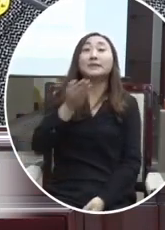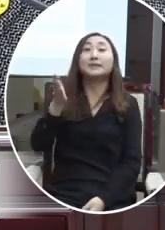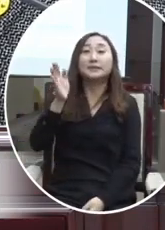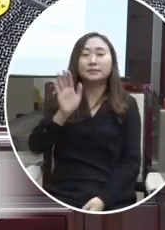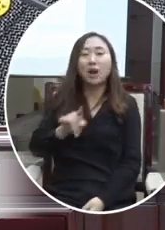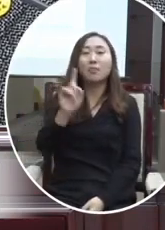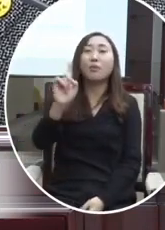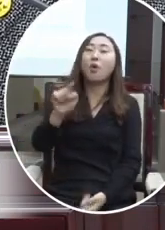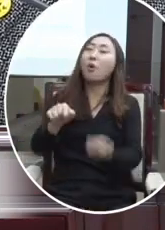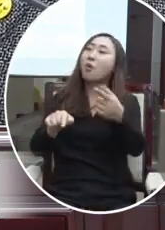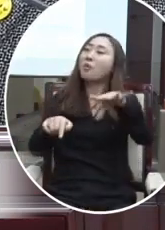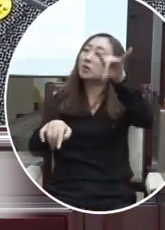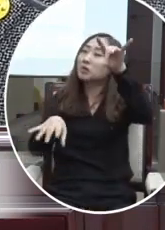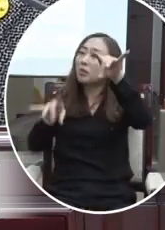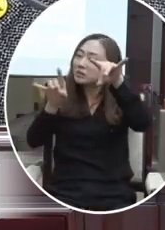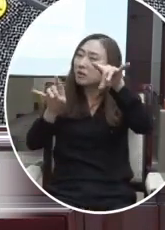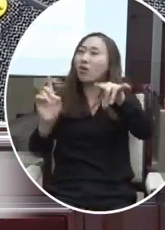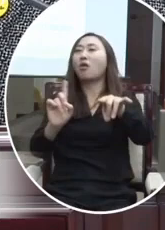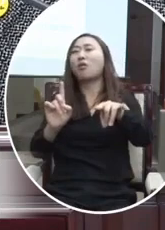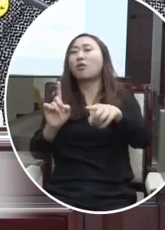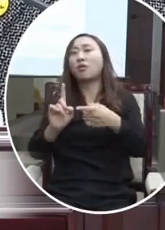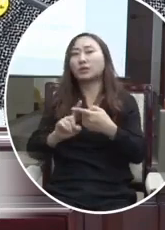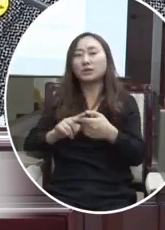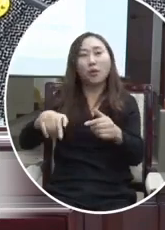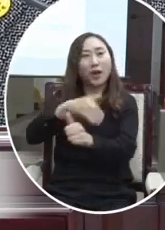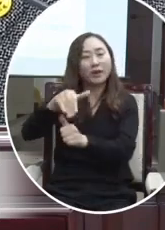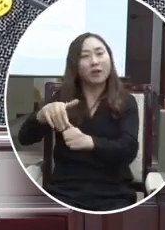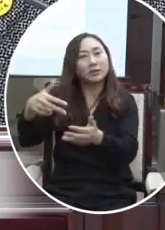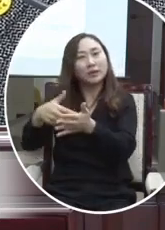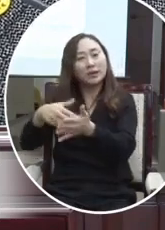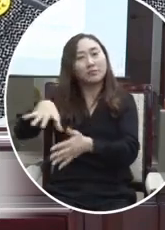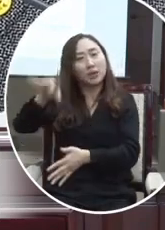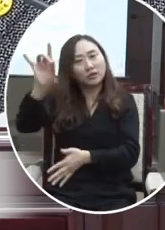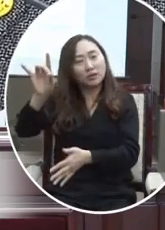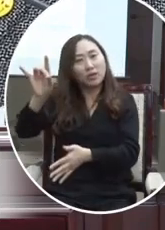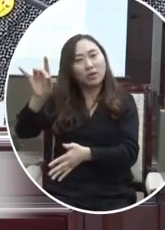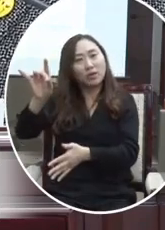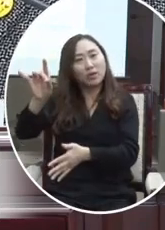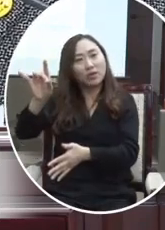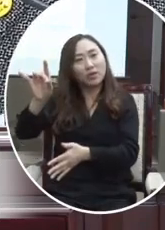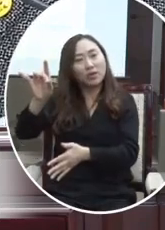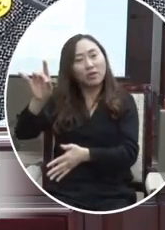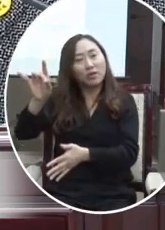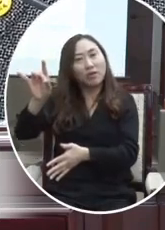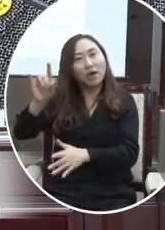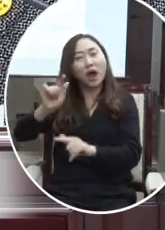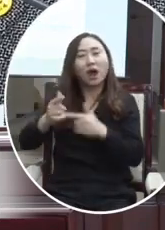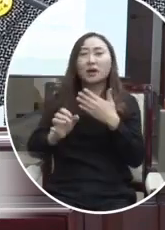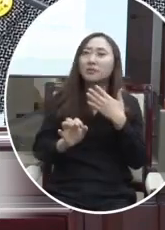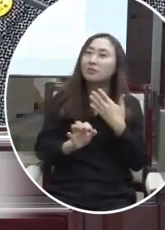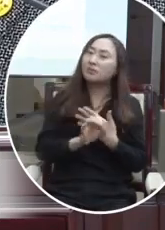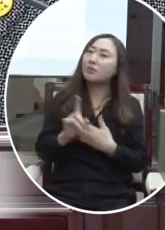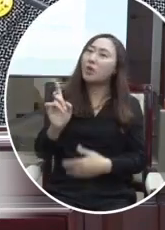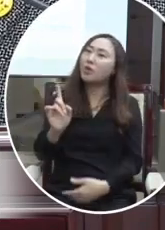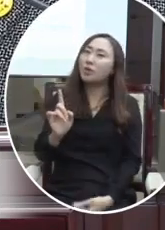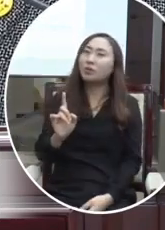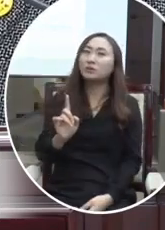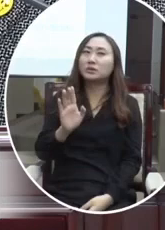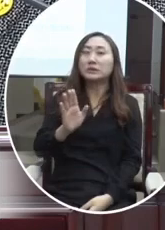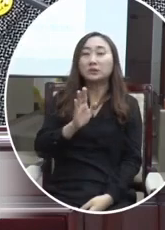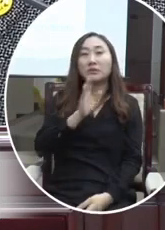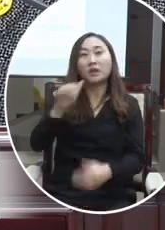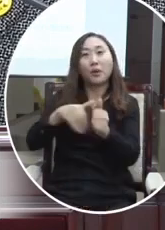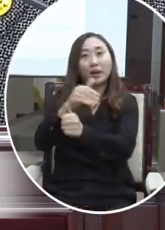하는데요. 어떤 걸 먼저 좀 미리 뭐 대비를 해야 된다거나 환경재단을 먼저 지금 기반을 닦아내야 되는 건지 그리고